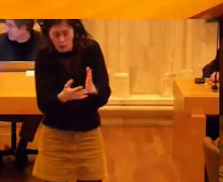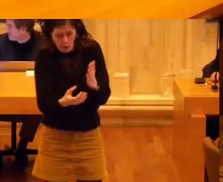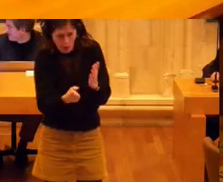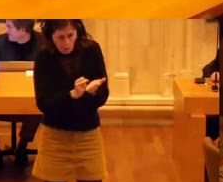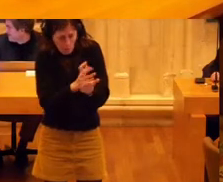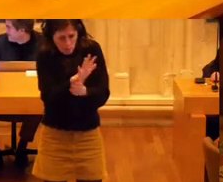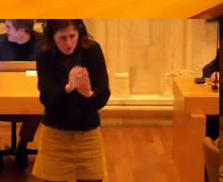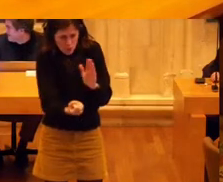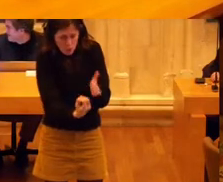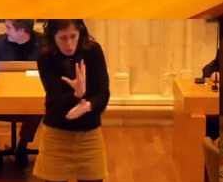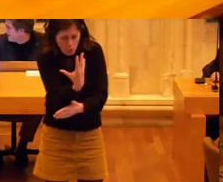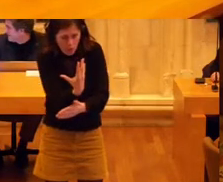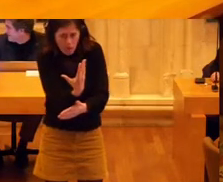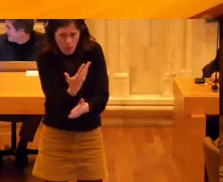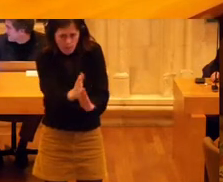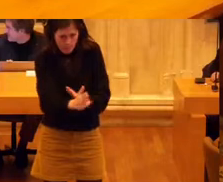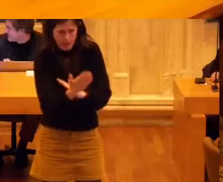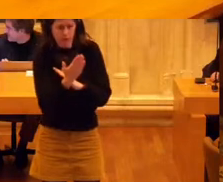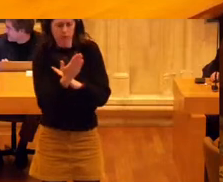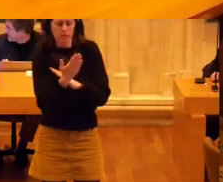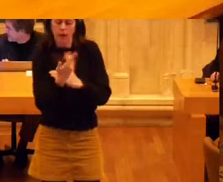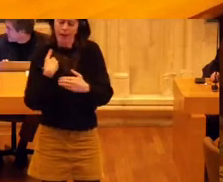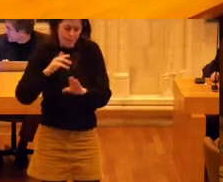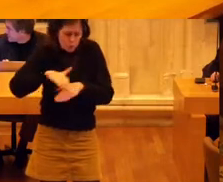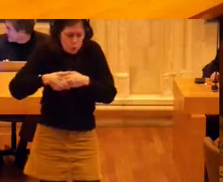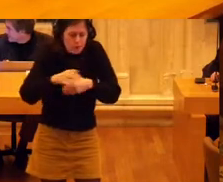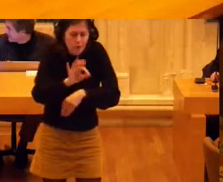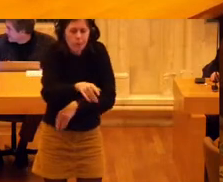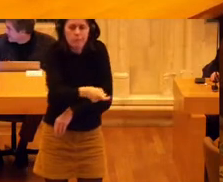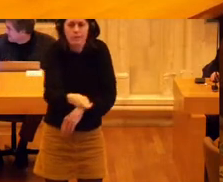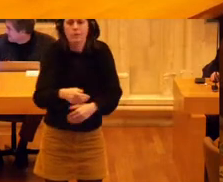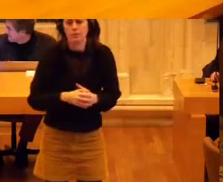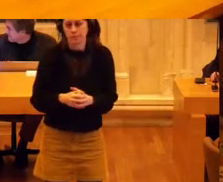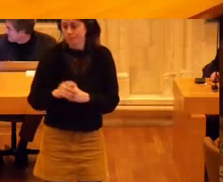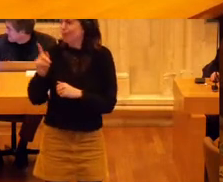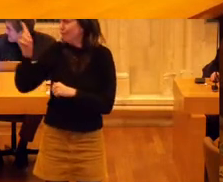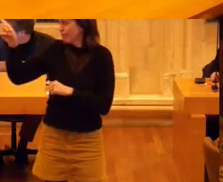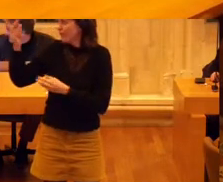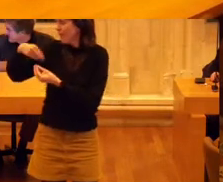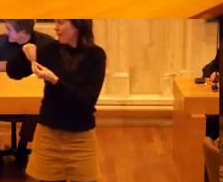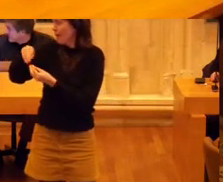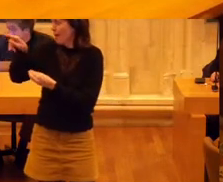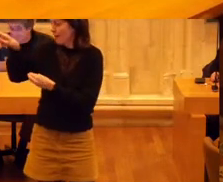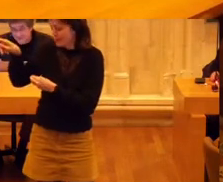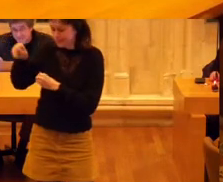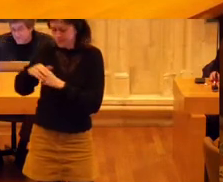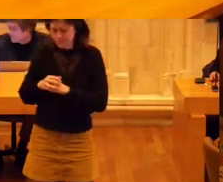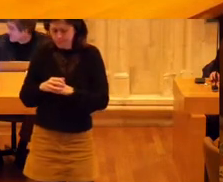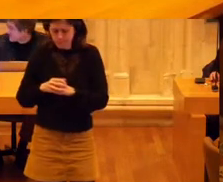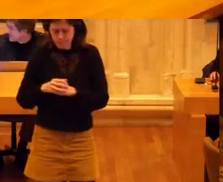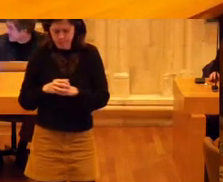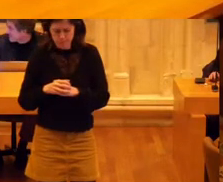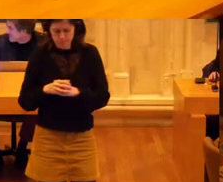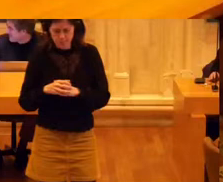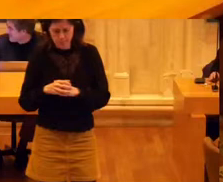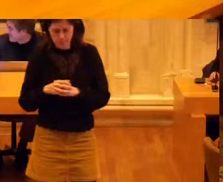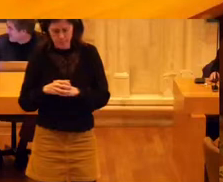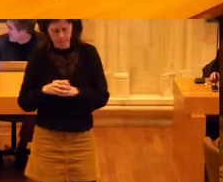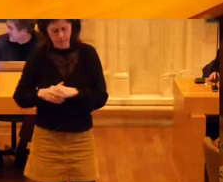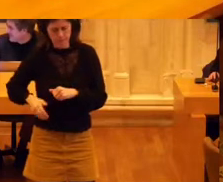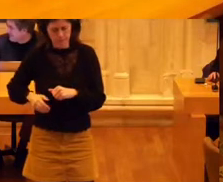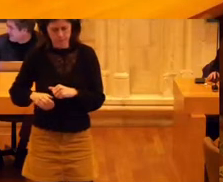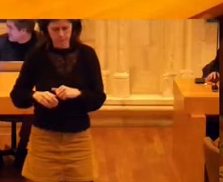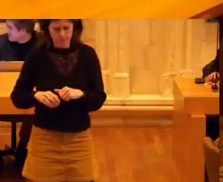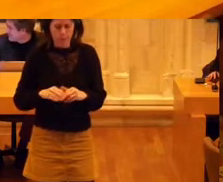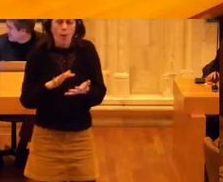mériter d'être soutenus, ils le seraient. J'ajoute aussi que on n'a évidemment pas eu la même réflexion pour les